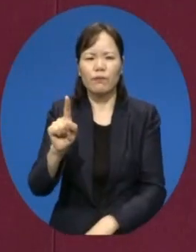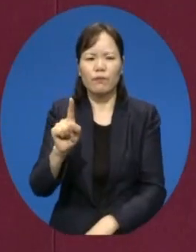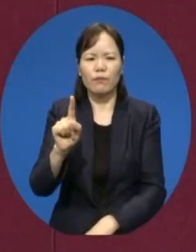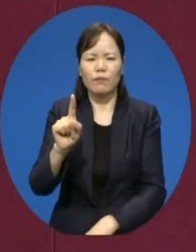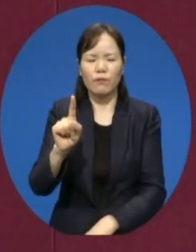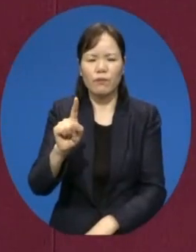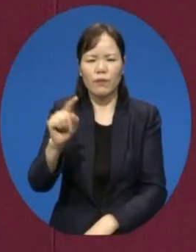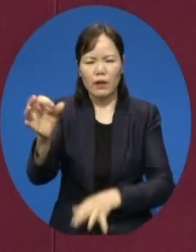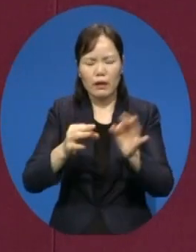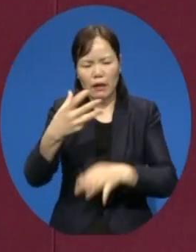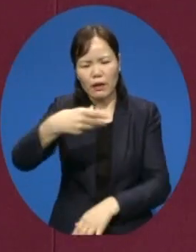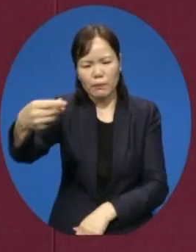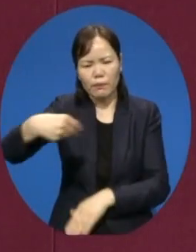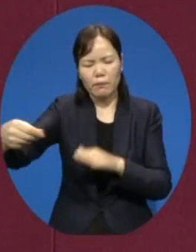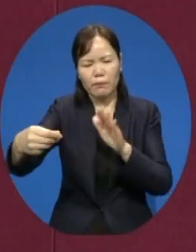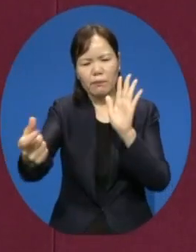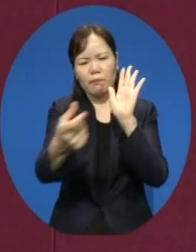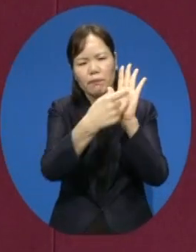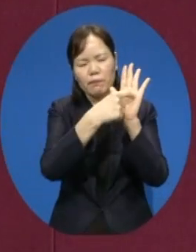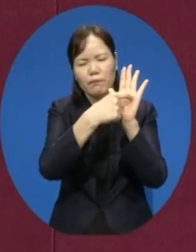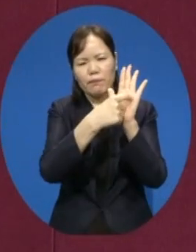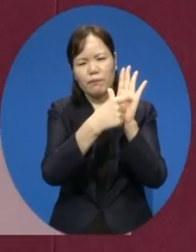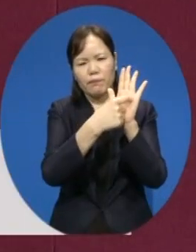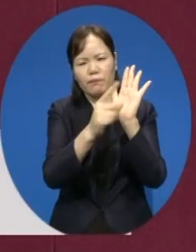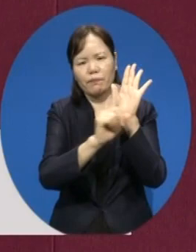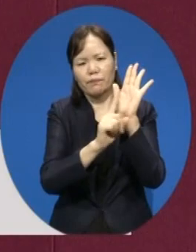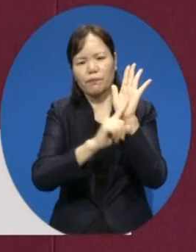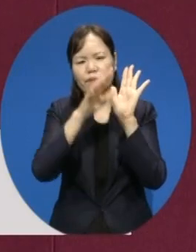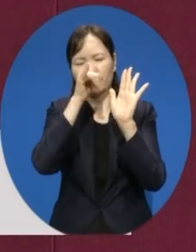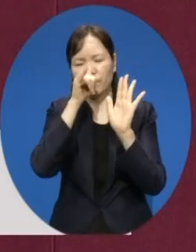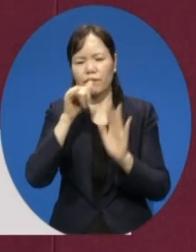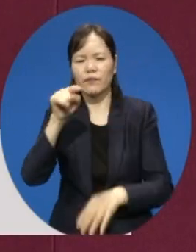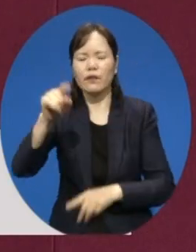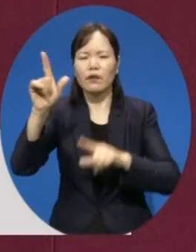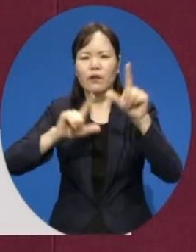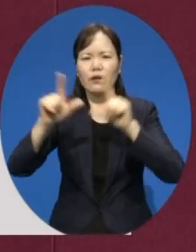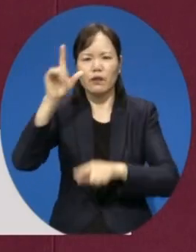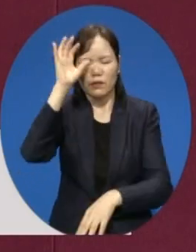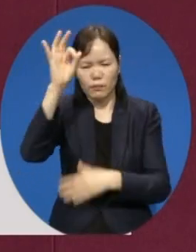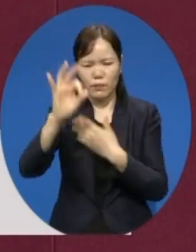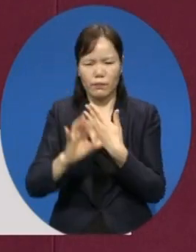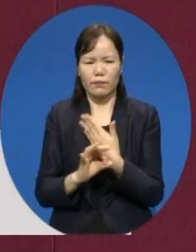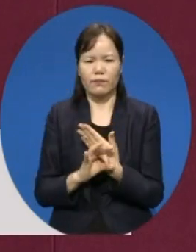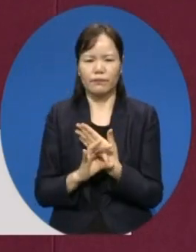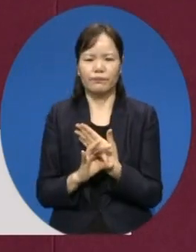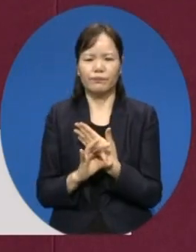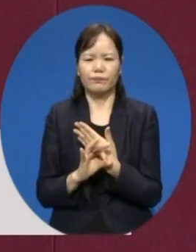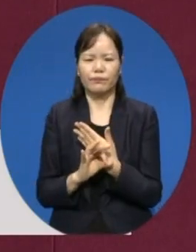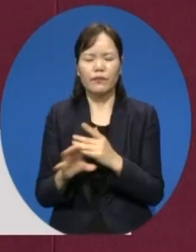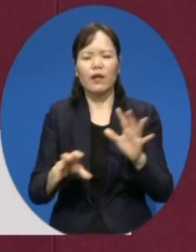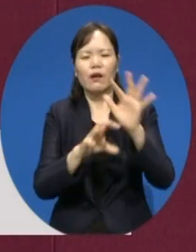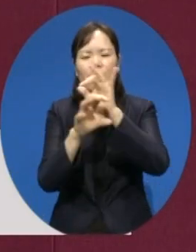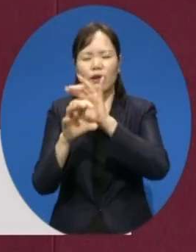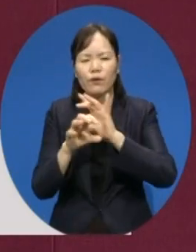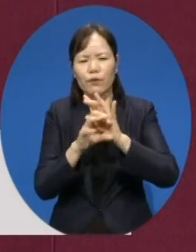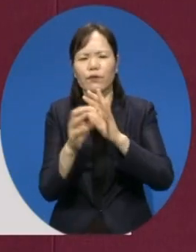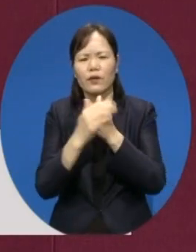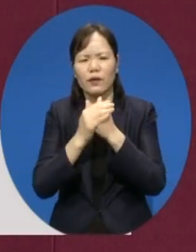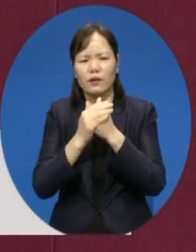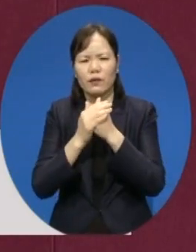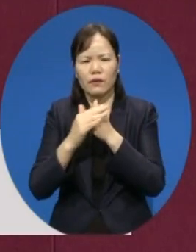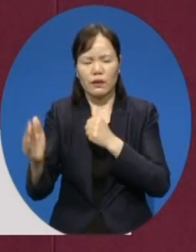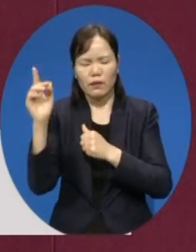임대전단 폐잔병처럼 붙어 있습니다. 그 모습을 보면 마치 코로나 사태로 후벼